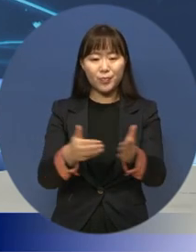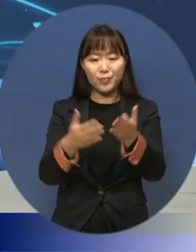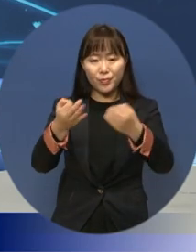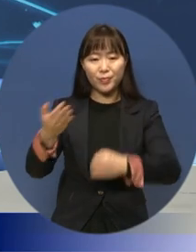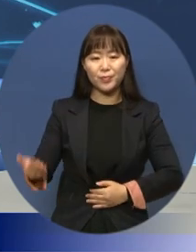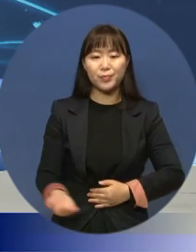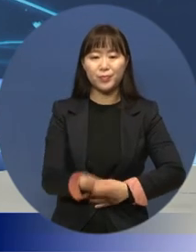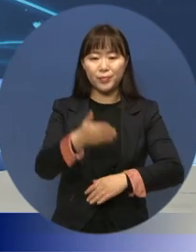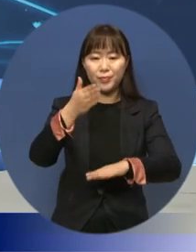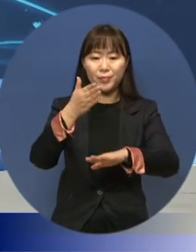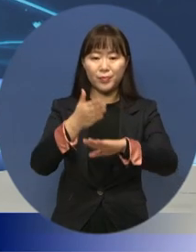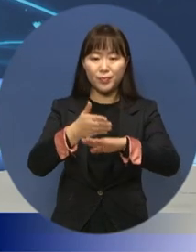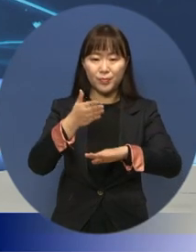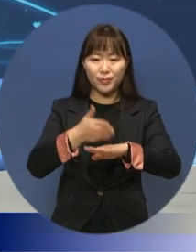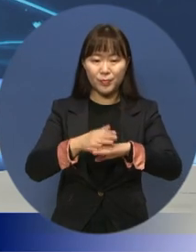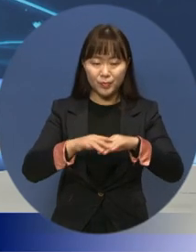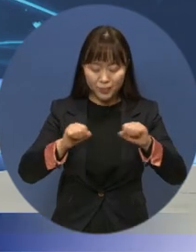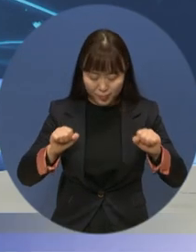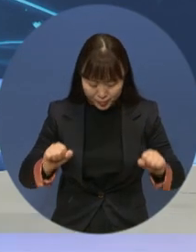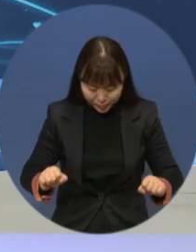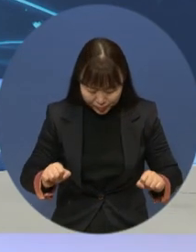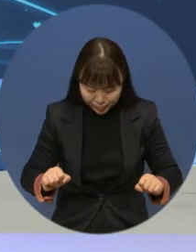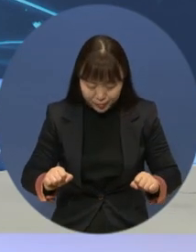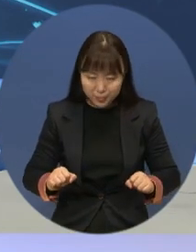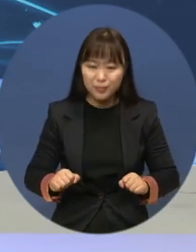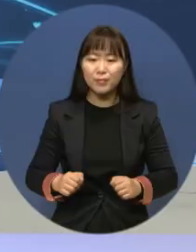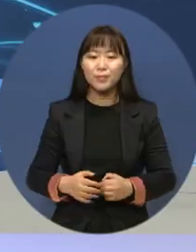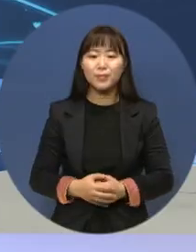마칩니다. 시청해주신 여러분 고맙습니다.